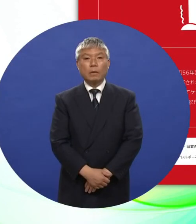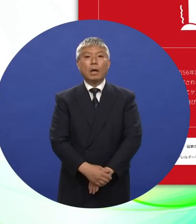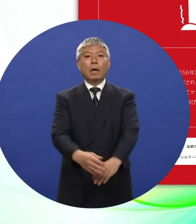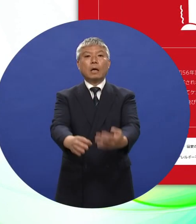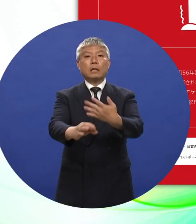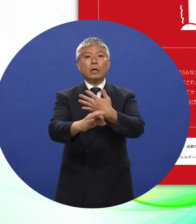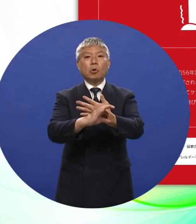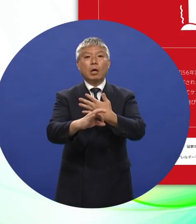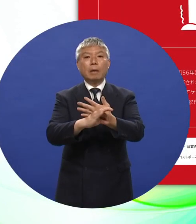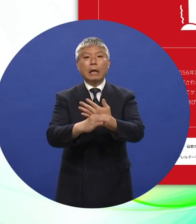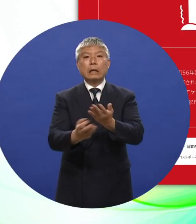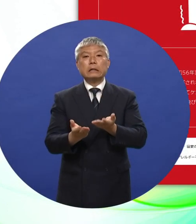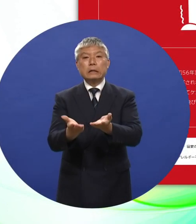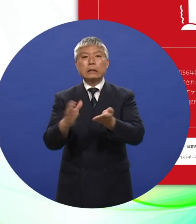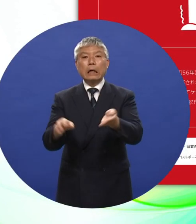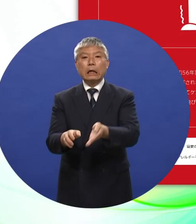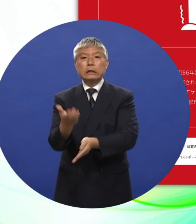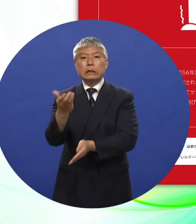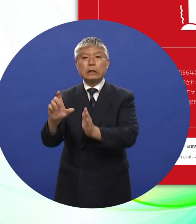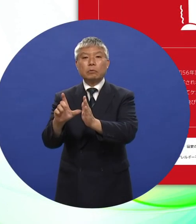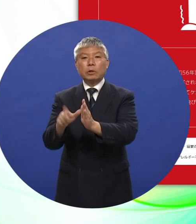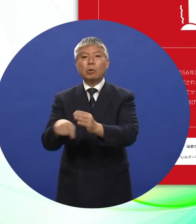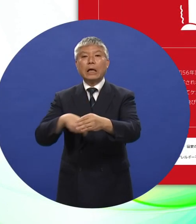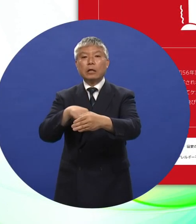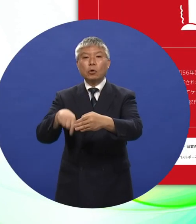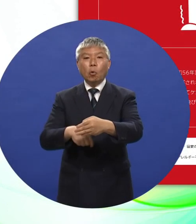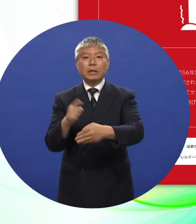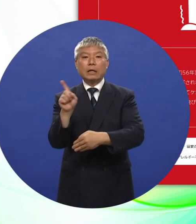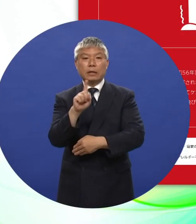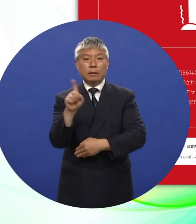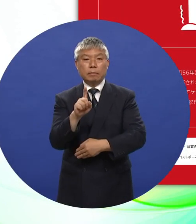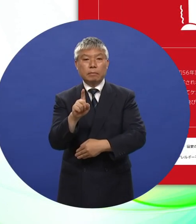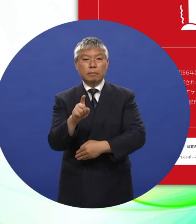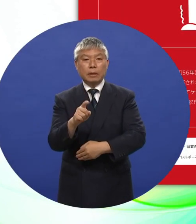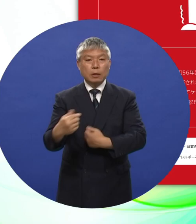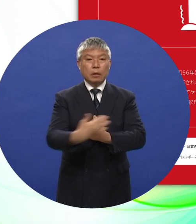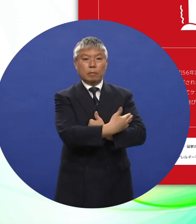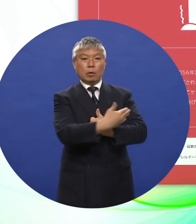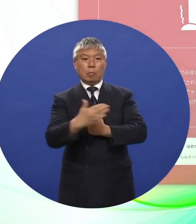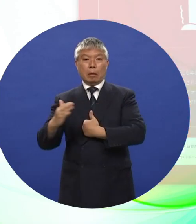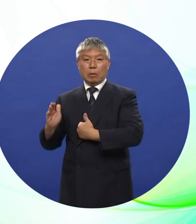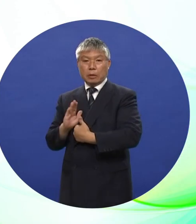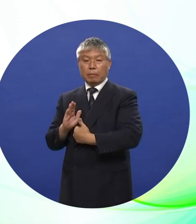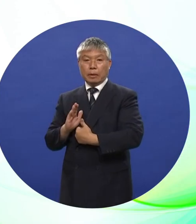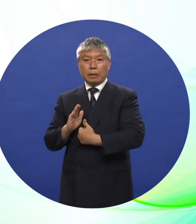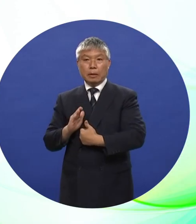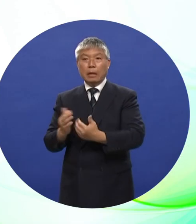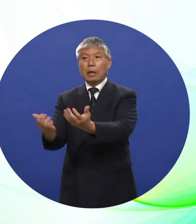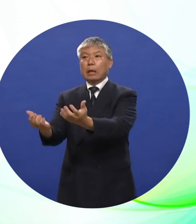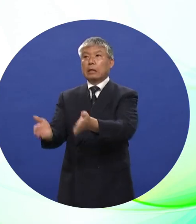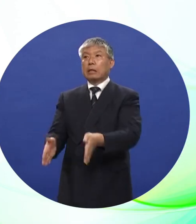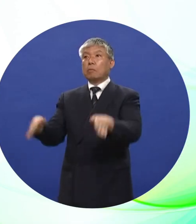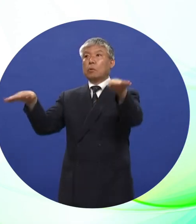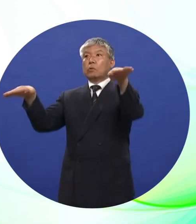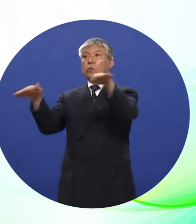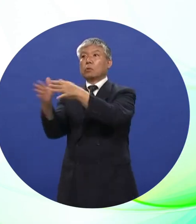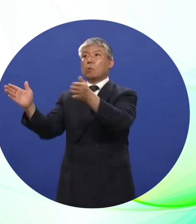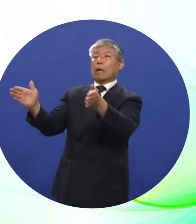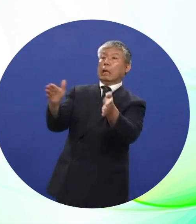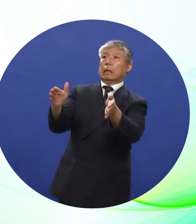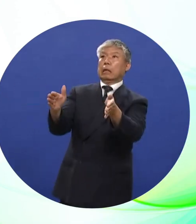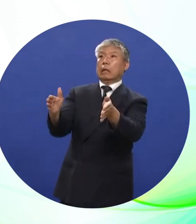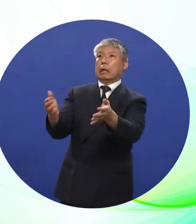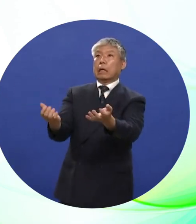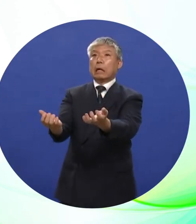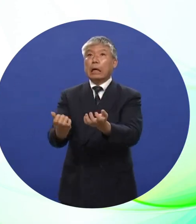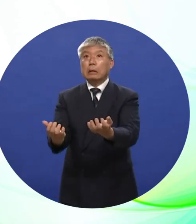地震発生時の内容を見てみると、まず身を守るために建物の倒壊、家